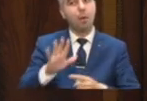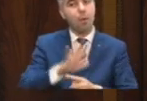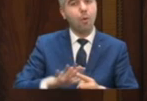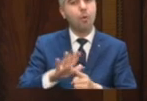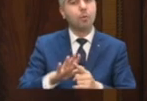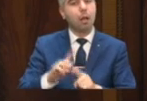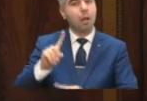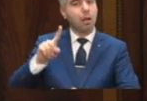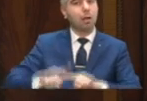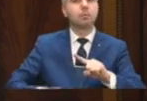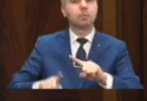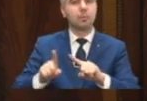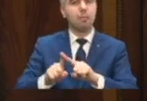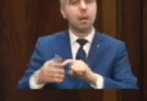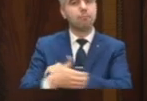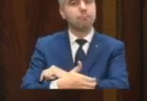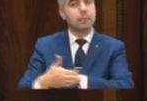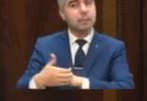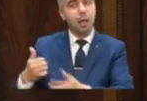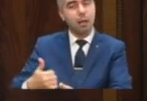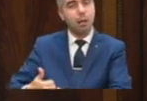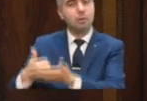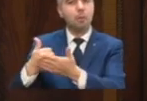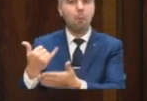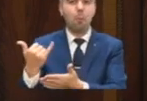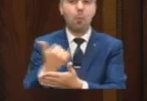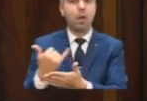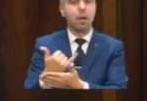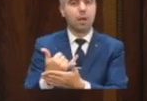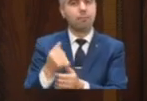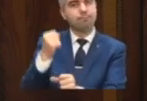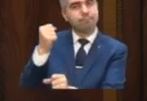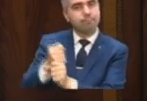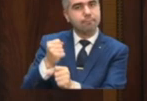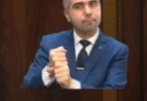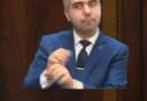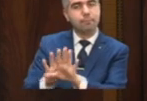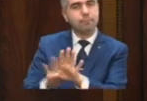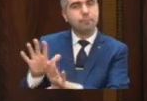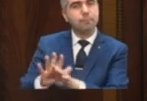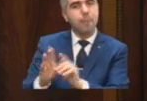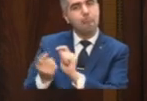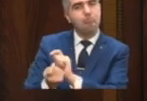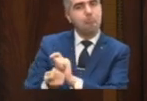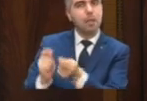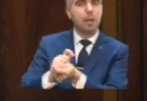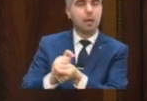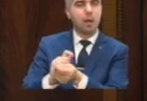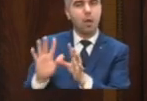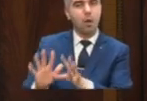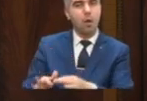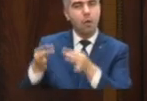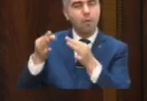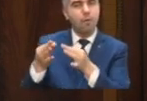الموجه للأسر الفقيرة. وبالتالي يبقى من الواجب العمل على تطوير العرض من خلال تقديم حلول